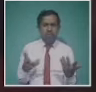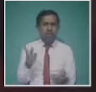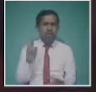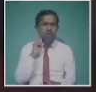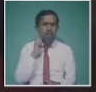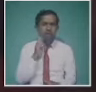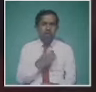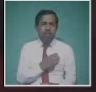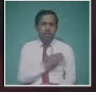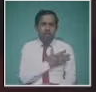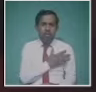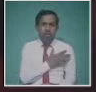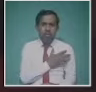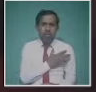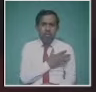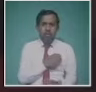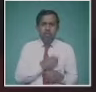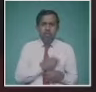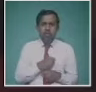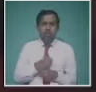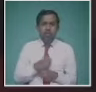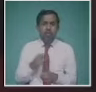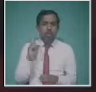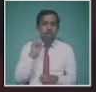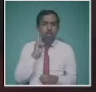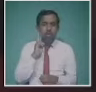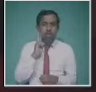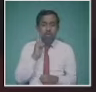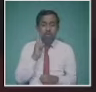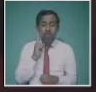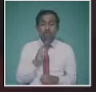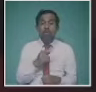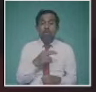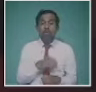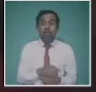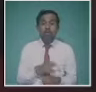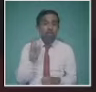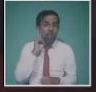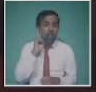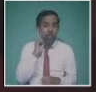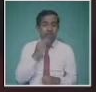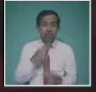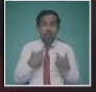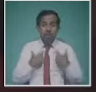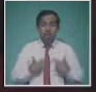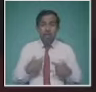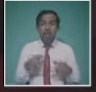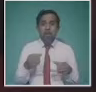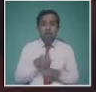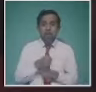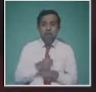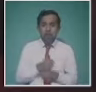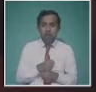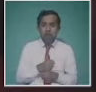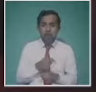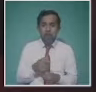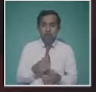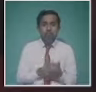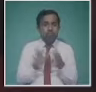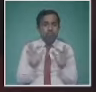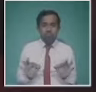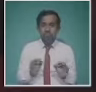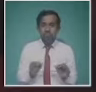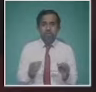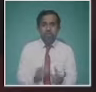වික්‍රමසිංහ ගෝඨාභය රාජපක්ෂ ආණ්ඩුව එහෙම නැත්නම් රනිල් ඔබතුමාට විනාඩි 2 කාලයක් තියෙනවා රනිල් වික්‍රමසිංහ රාජපක්ෂ ආණ්ඩුව මේකට මේක නිසියාකාරව